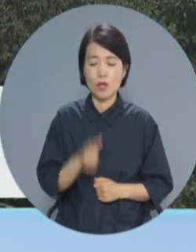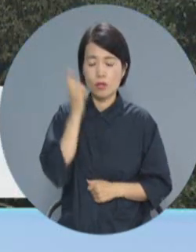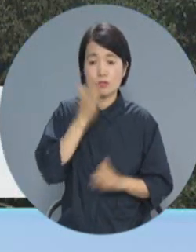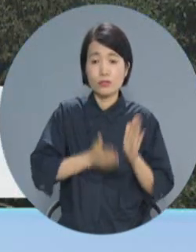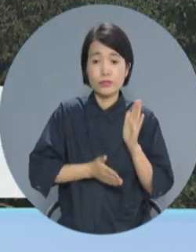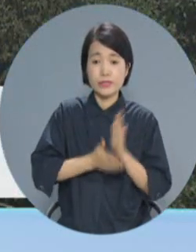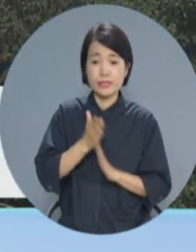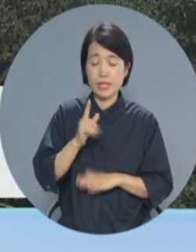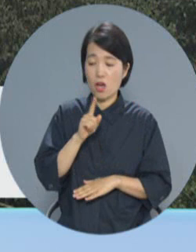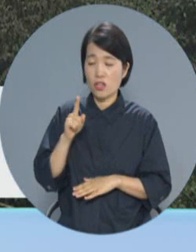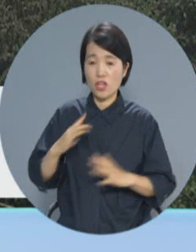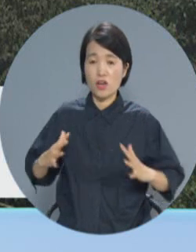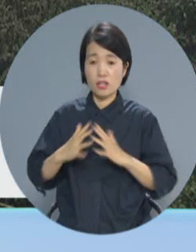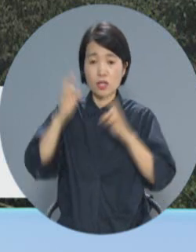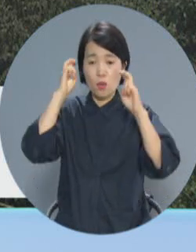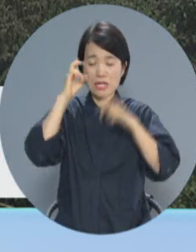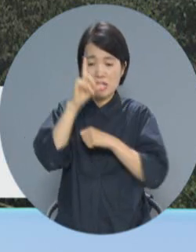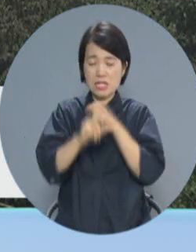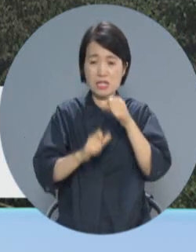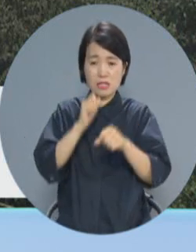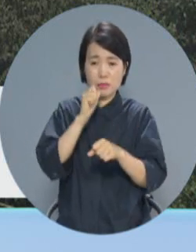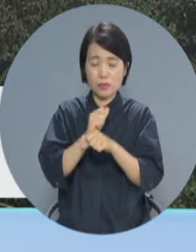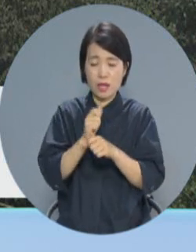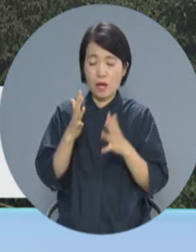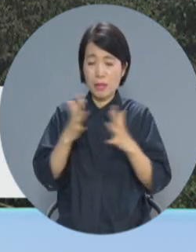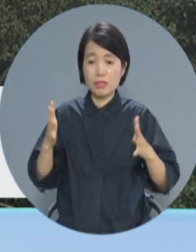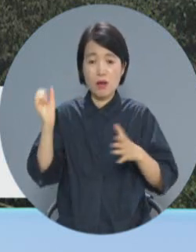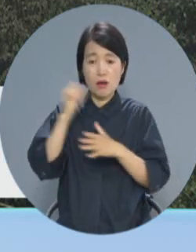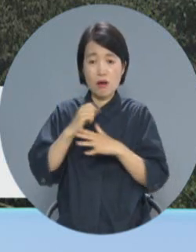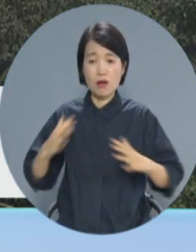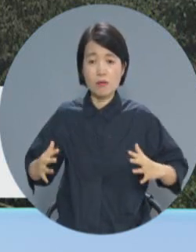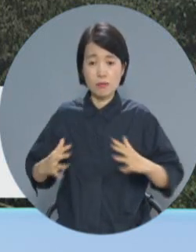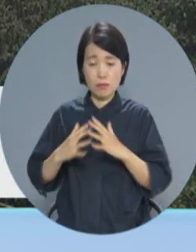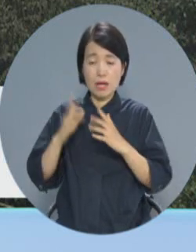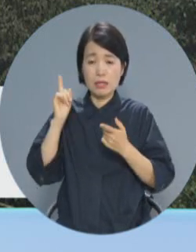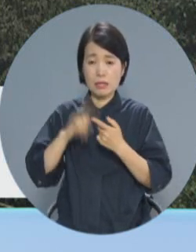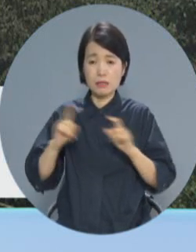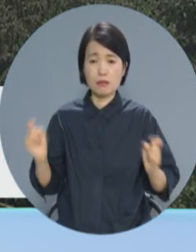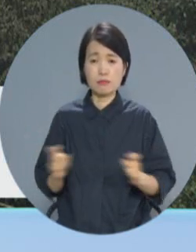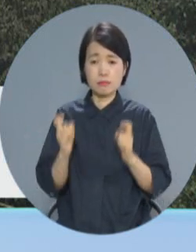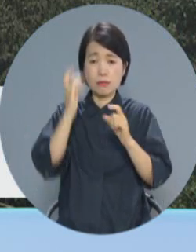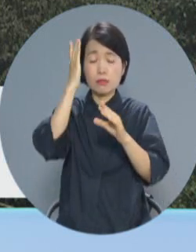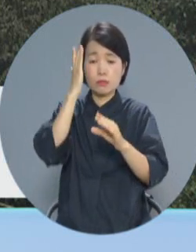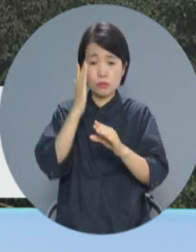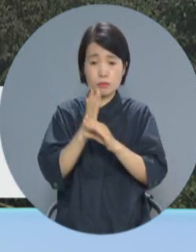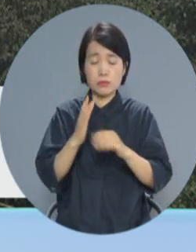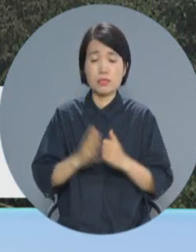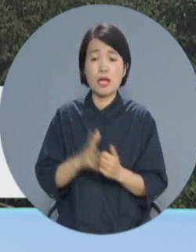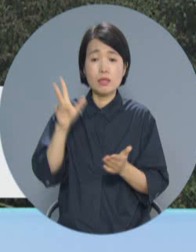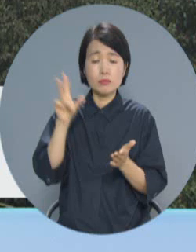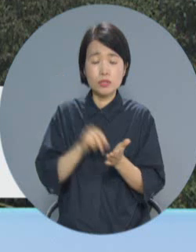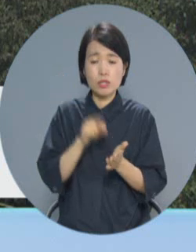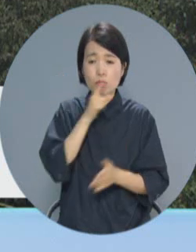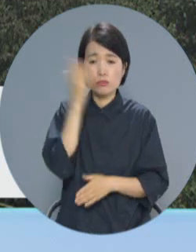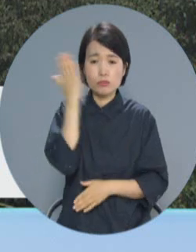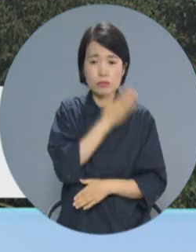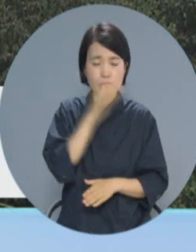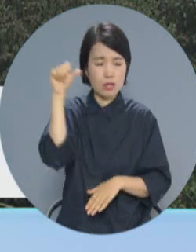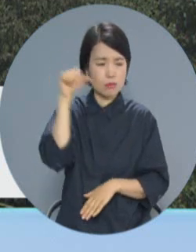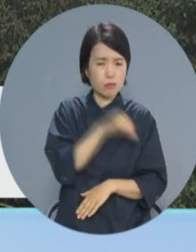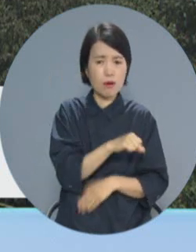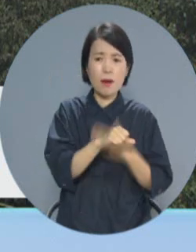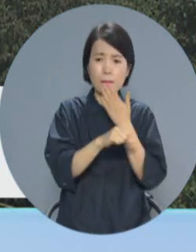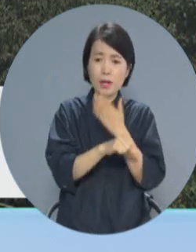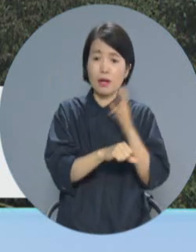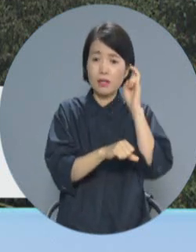여수시가 한 건설업체와 15년 동안 아파트 허가 관련 분쟁을 벌이고 있습니다. 문제는 여수시의 패소 가능성이